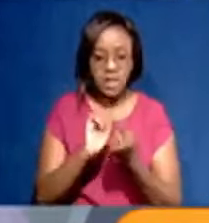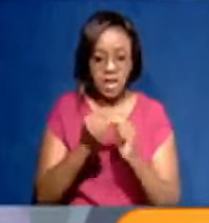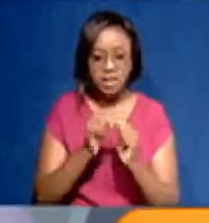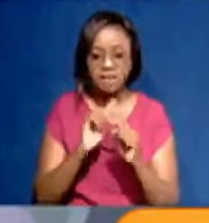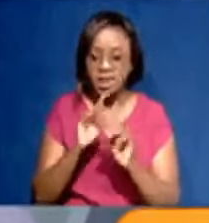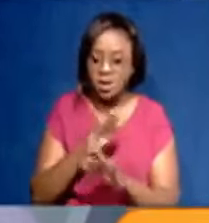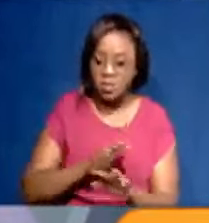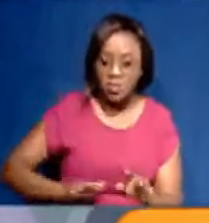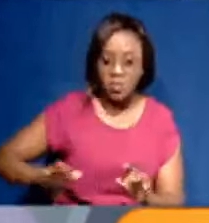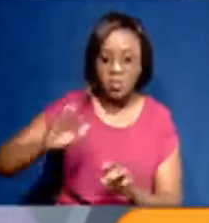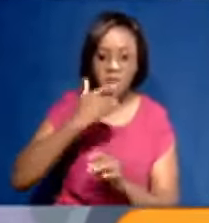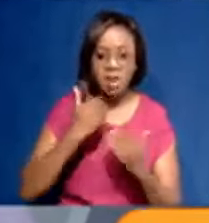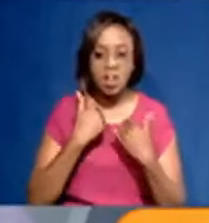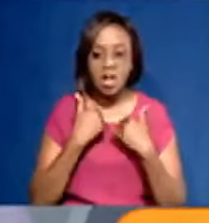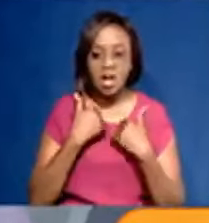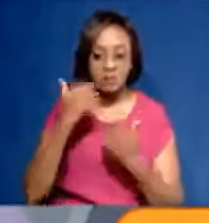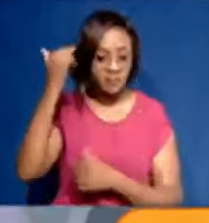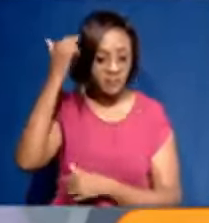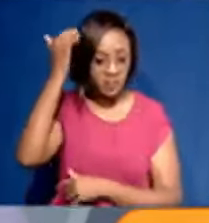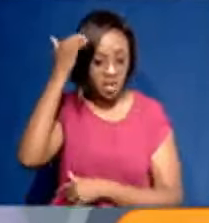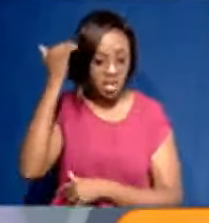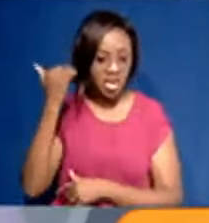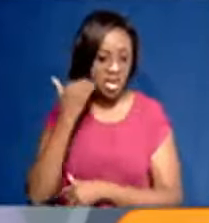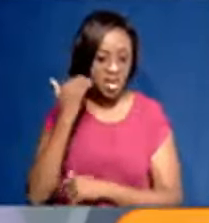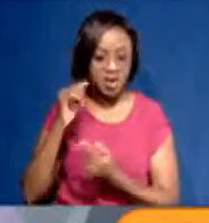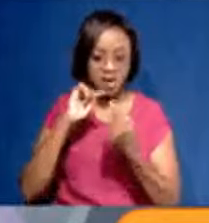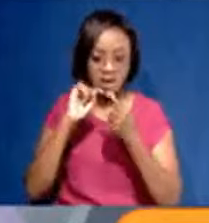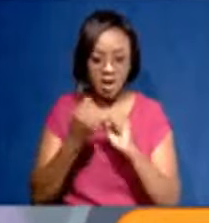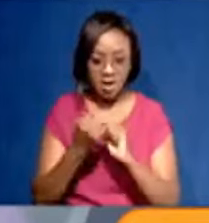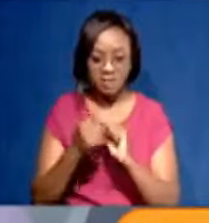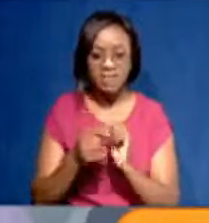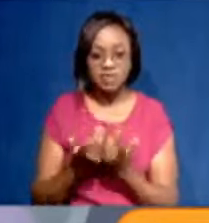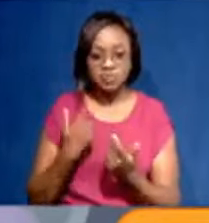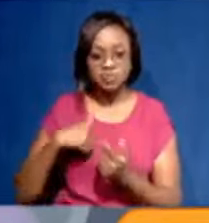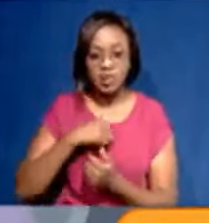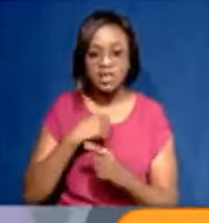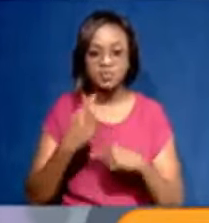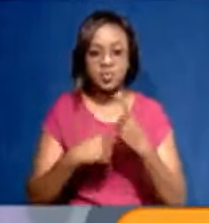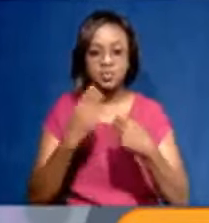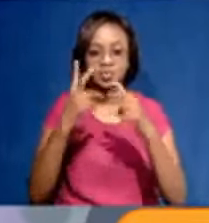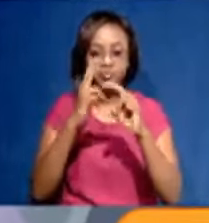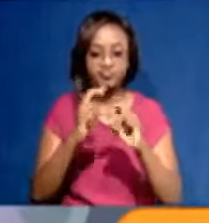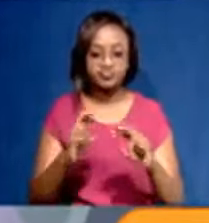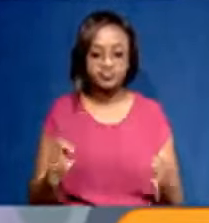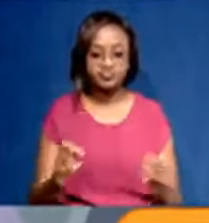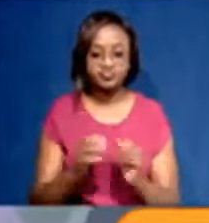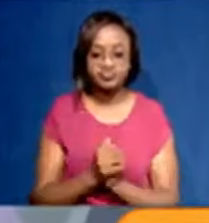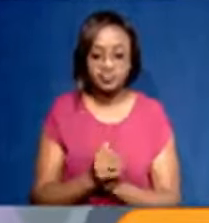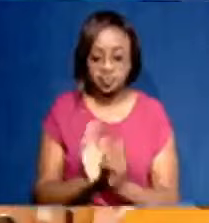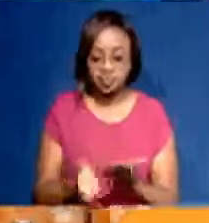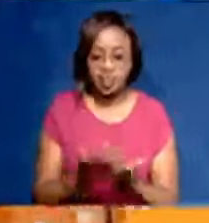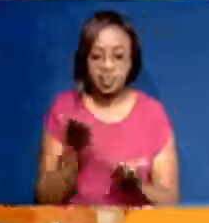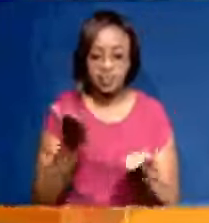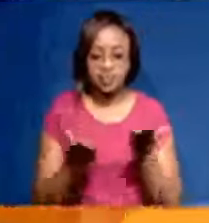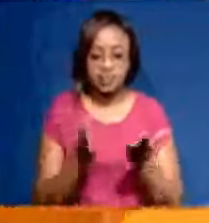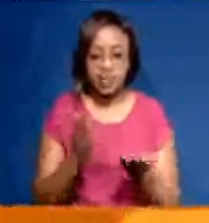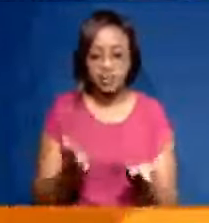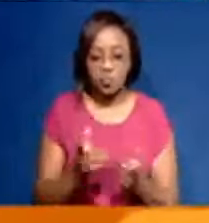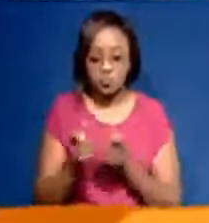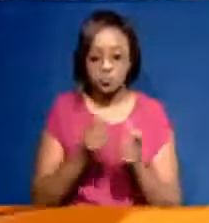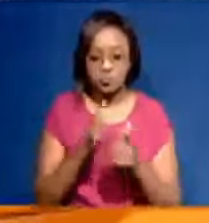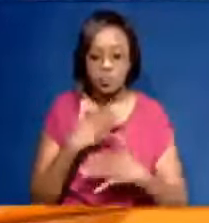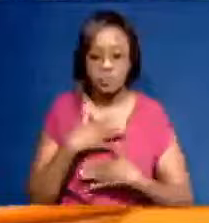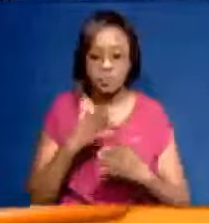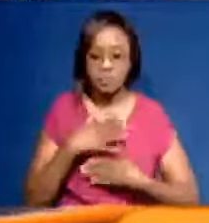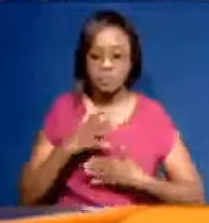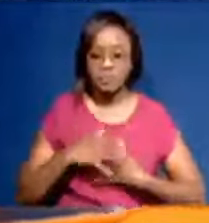have brain head injury. So investigations are still going on as we stabilize them.